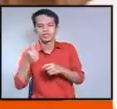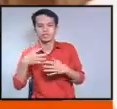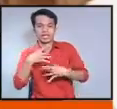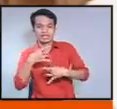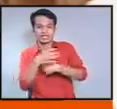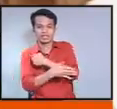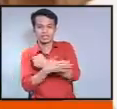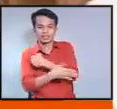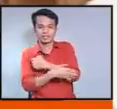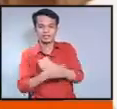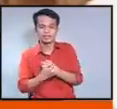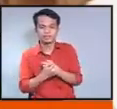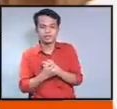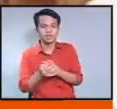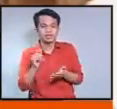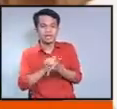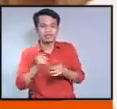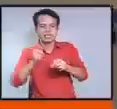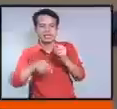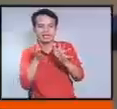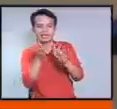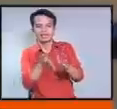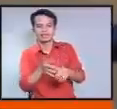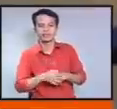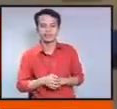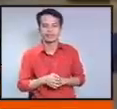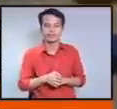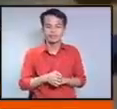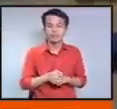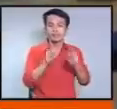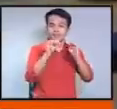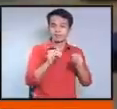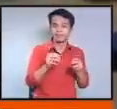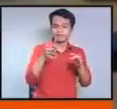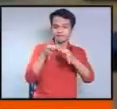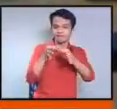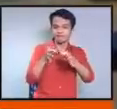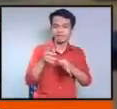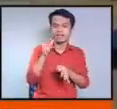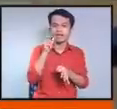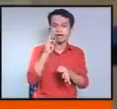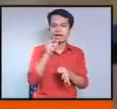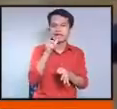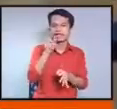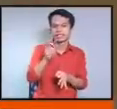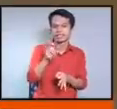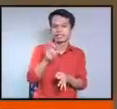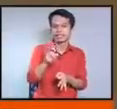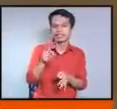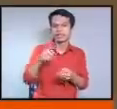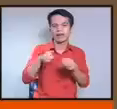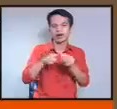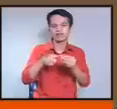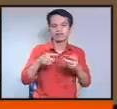to the president's mind, that cannot be ignored. Paniwala ng Palasyo, hindi kailangan ni VP Leni ang classified data tungkol sa